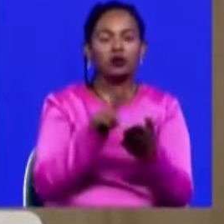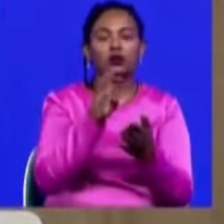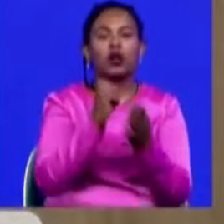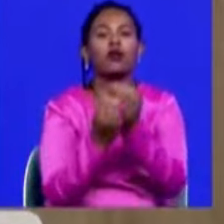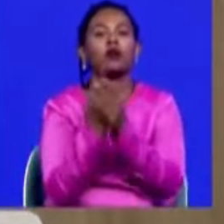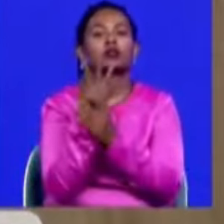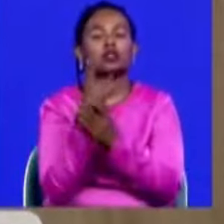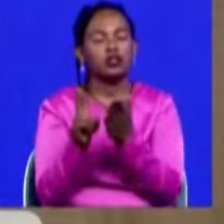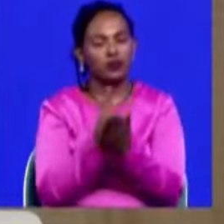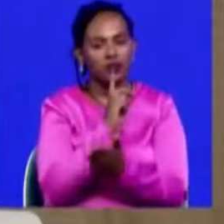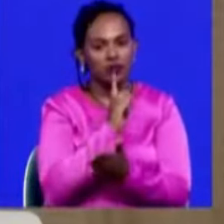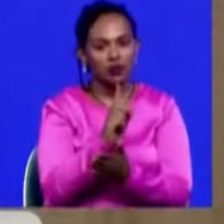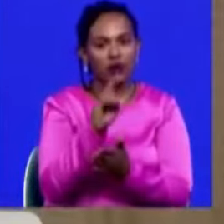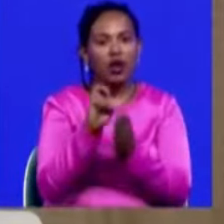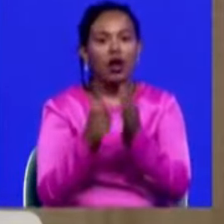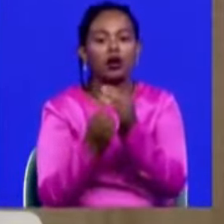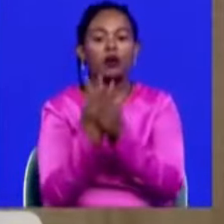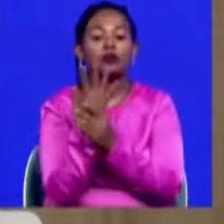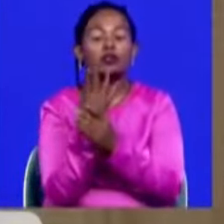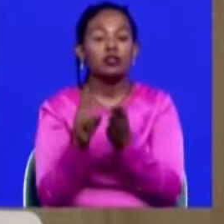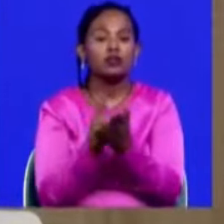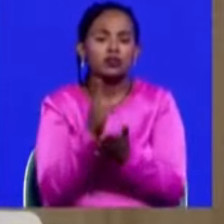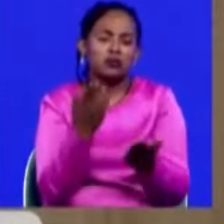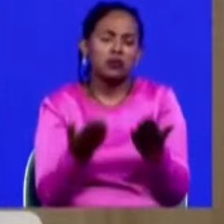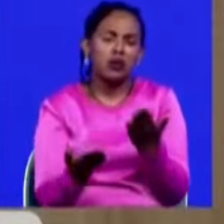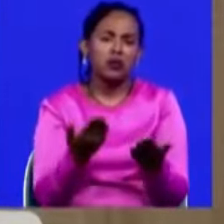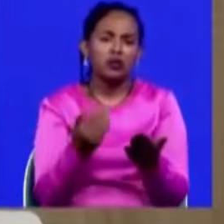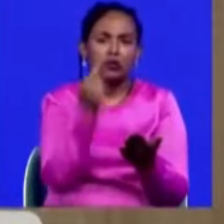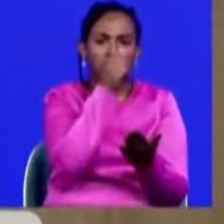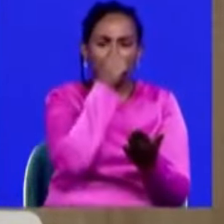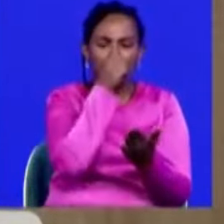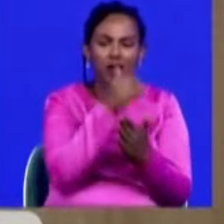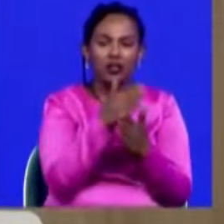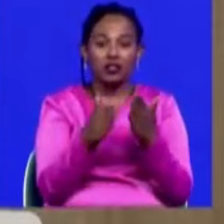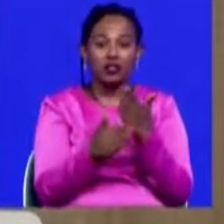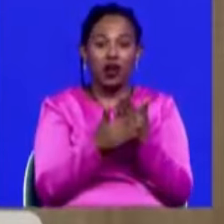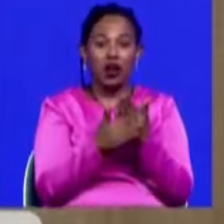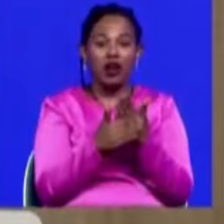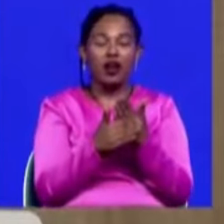ነው። የአርባ ምንጭ ዩኒቨርሲቲ ምናልባት በኢትዮጵያ ደረጃ